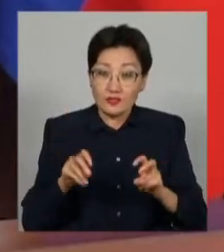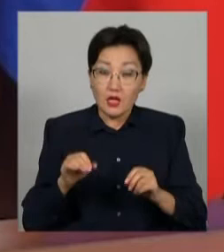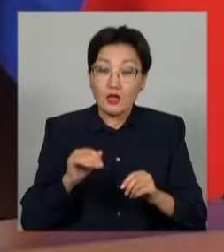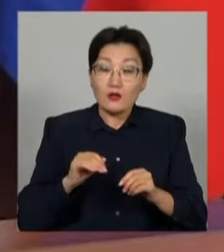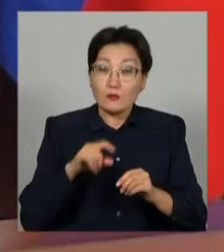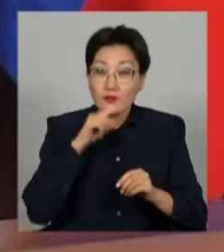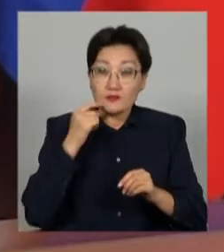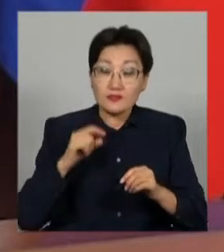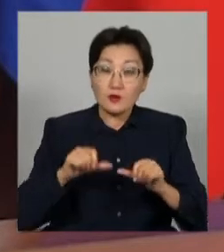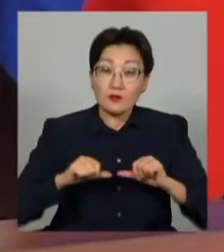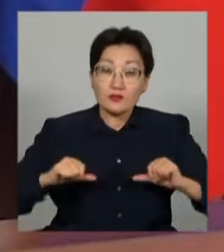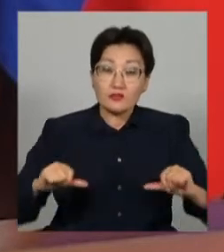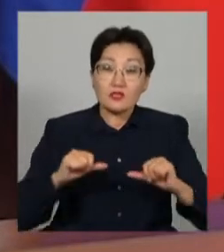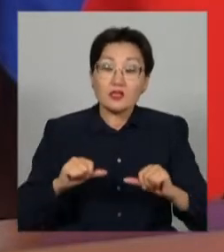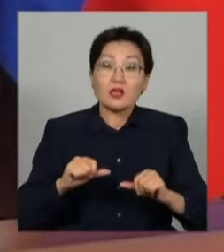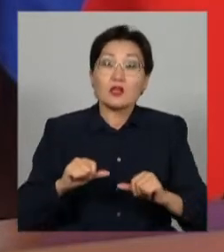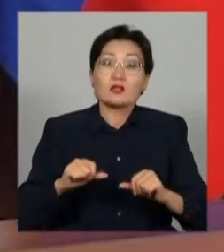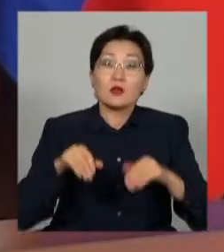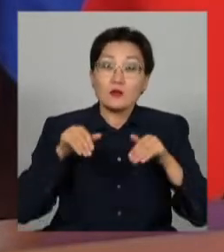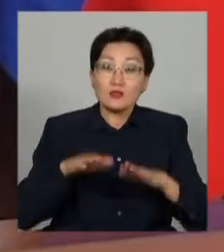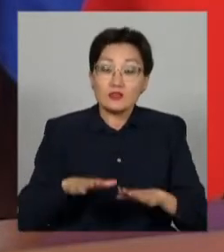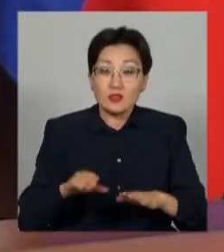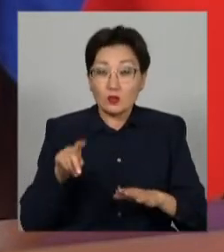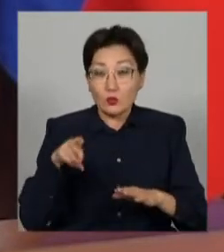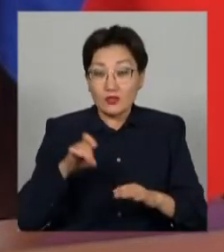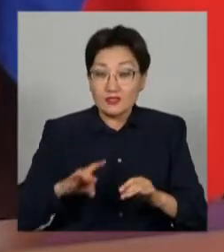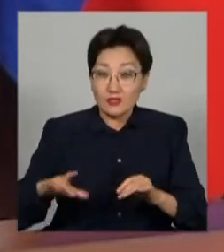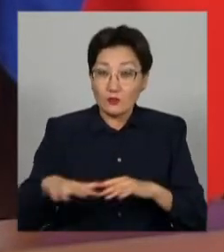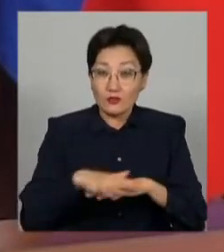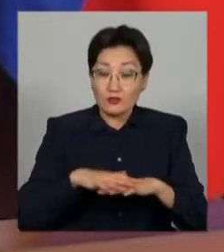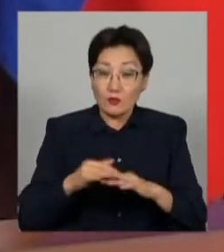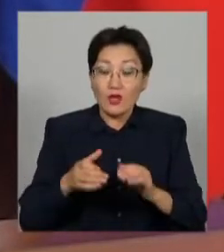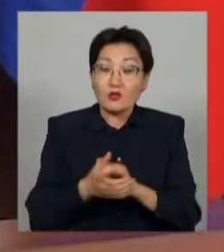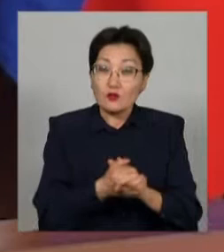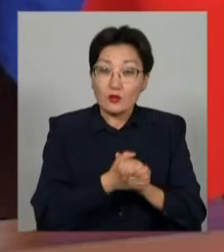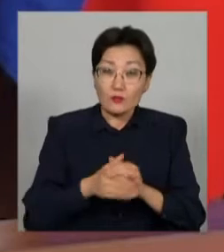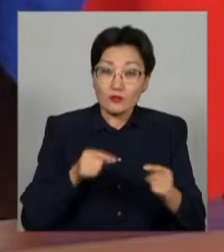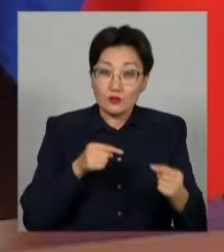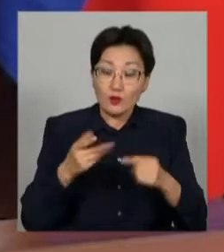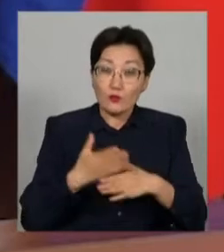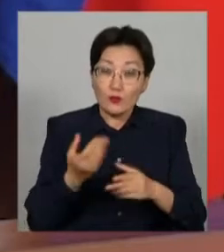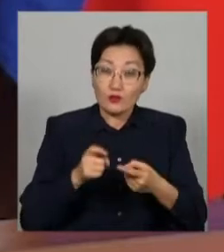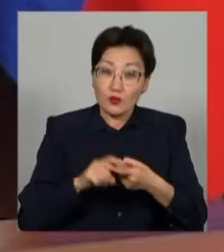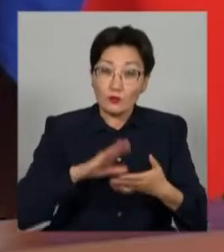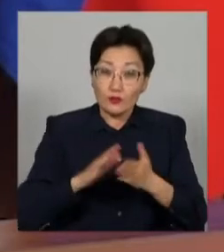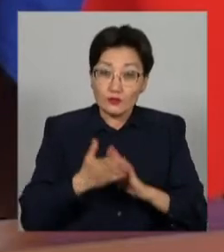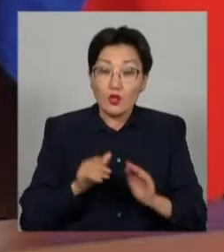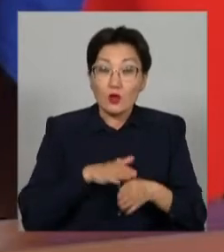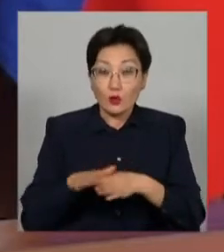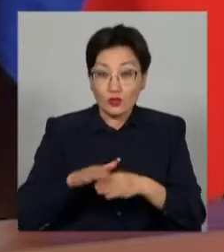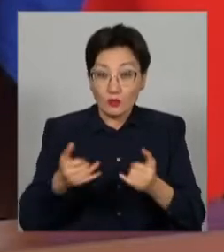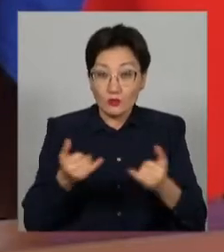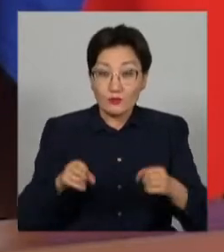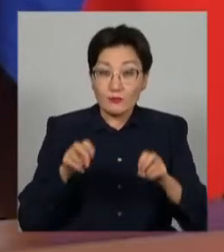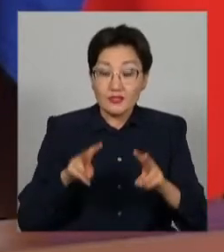Федерация кеңесінің санкциясымен Донецк халық республикасы және Луганск халық республикасымен достық және өзара көмек туралы келісімдерді орындау үшін